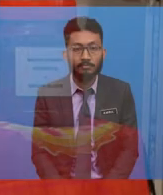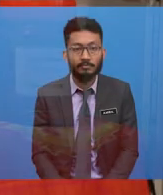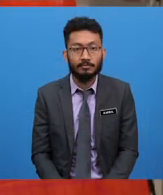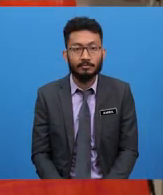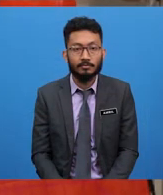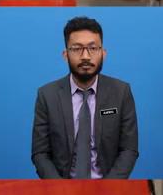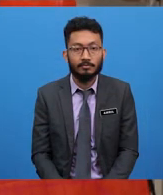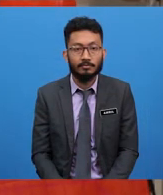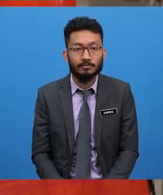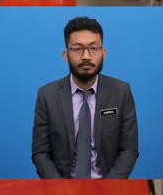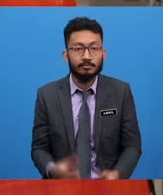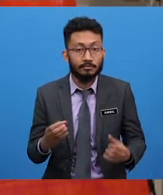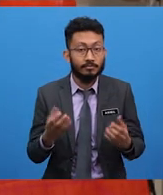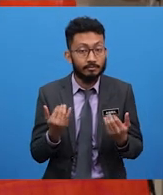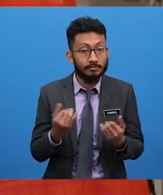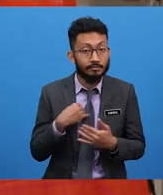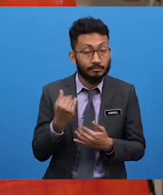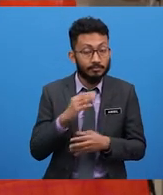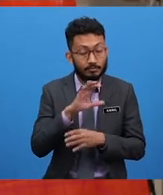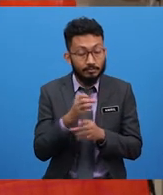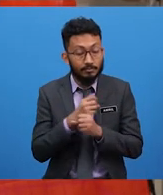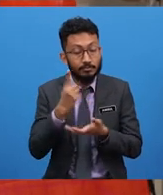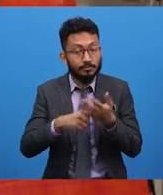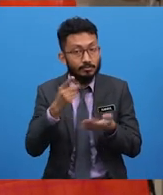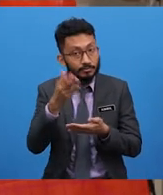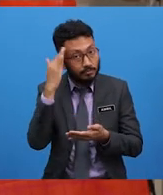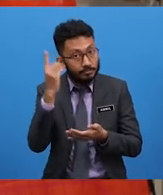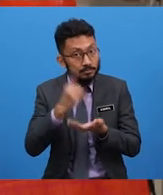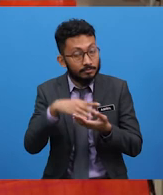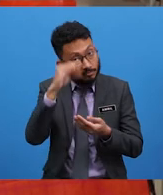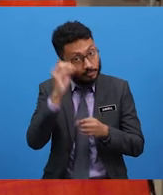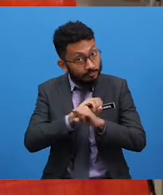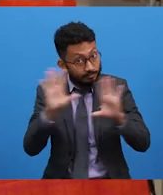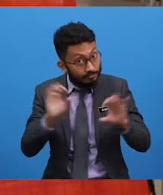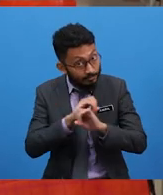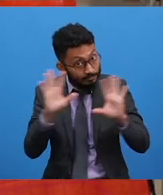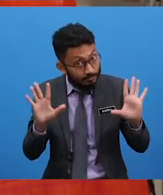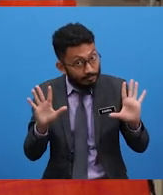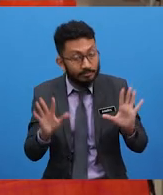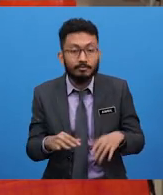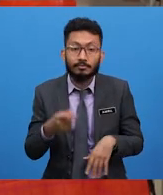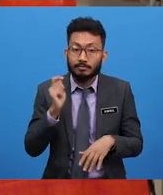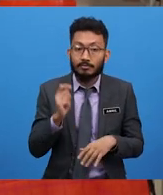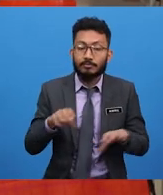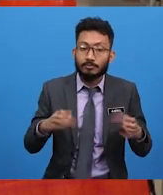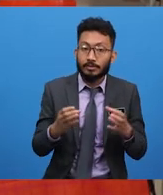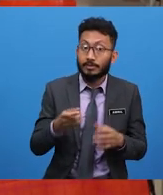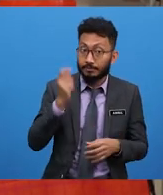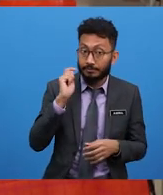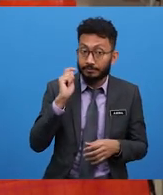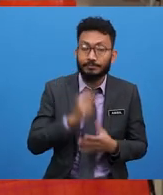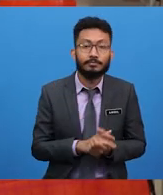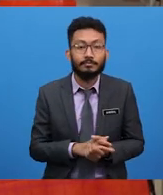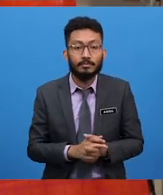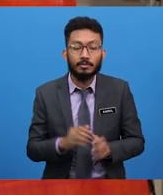Okey, cikgu mengharapkan murid-murid dapat memahami dengan jelas atas penerangan dan amali yang cikgu lakukan tadi.